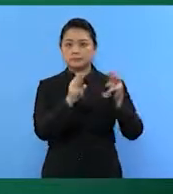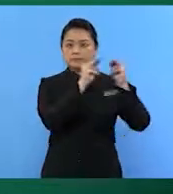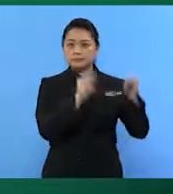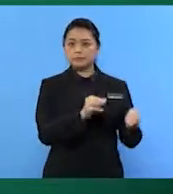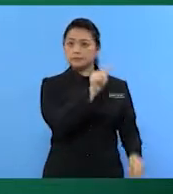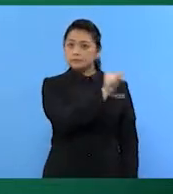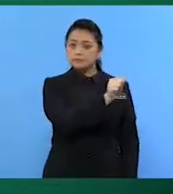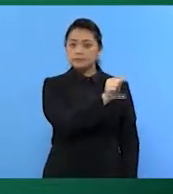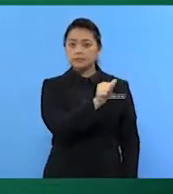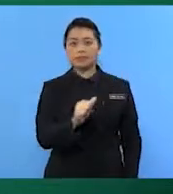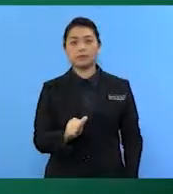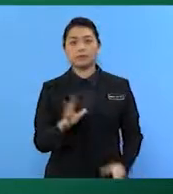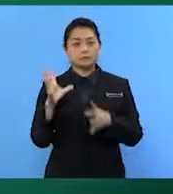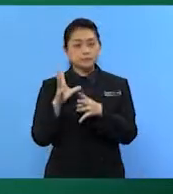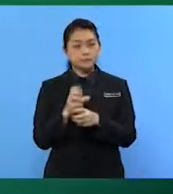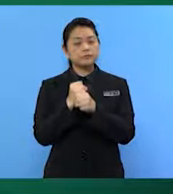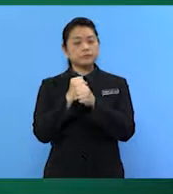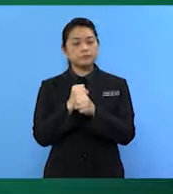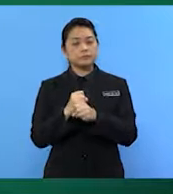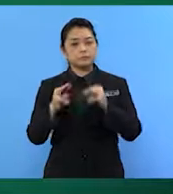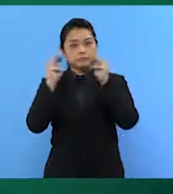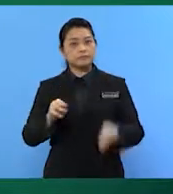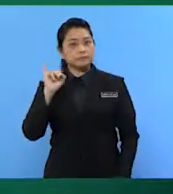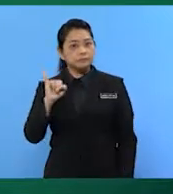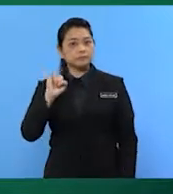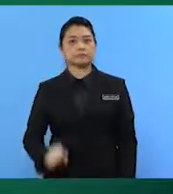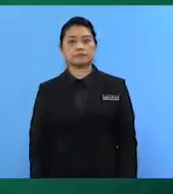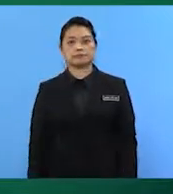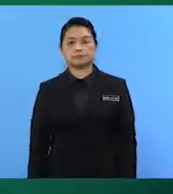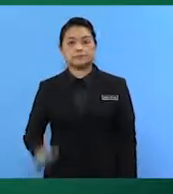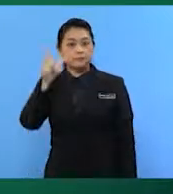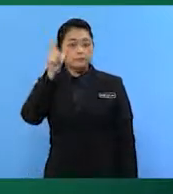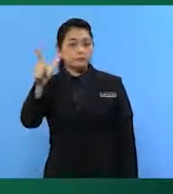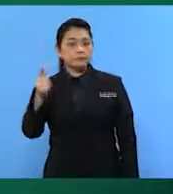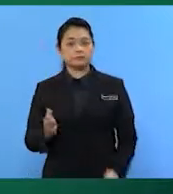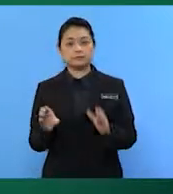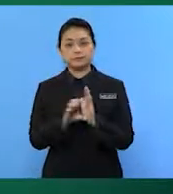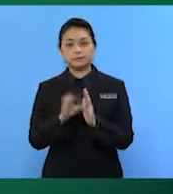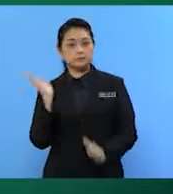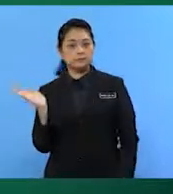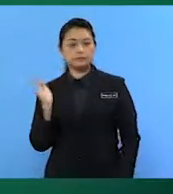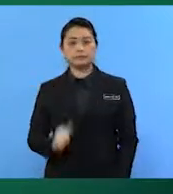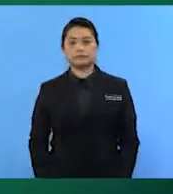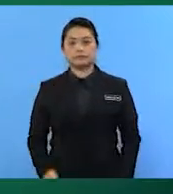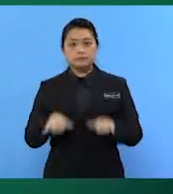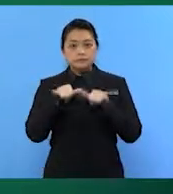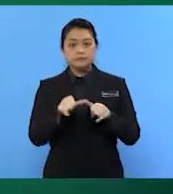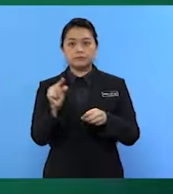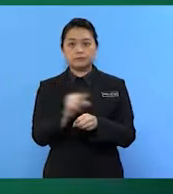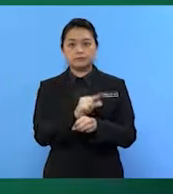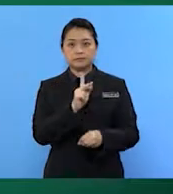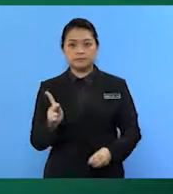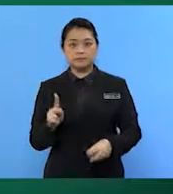A menghasilkan matriks identiti. Lihat contoh ini. Masih